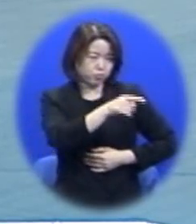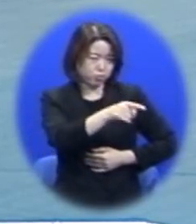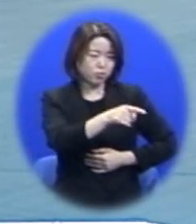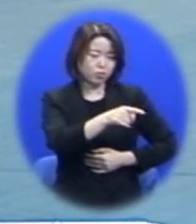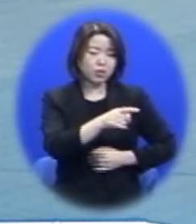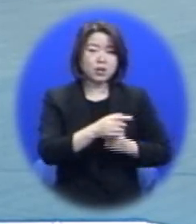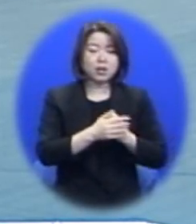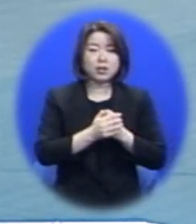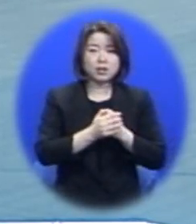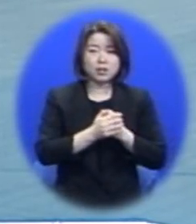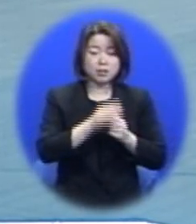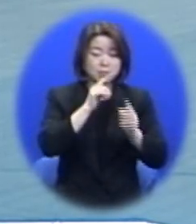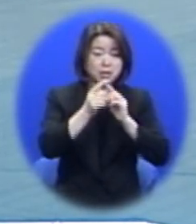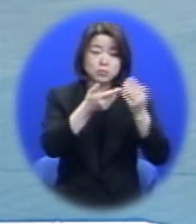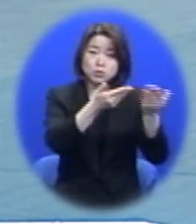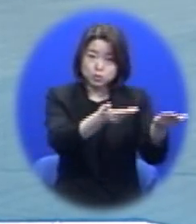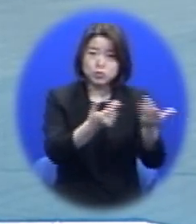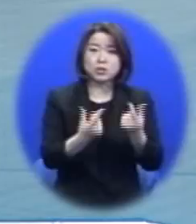우리도 들어야 하겠습니다.